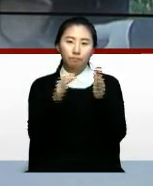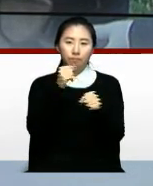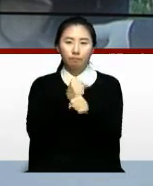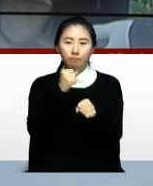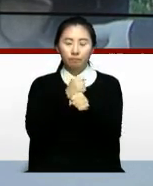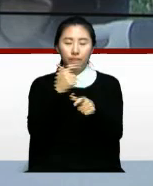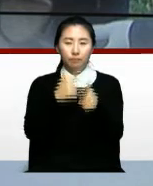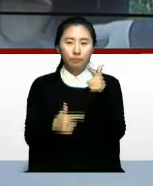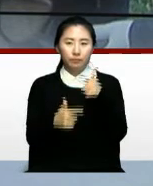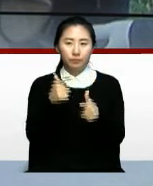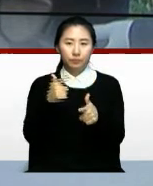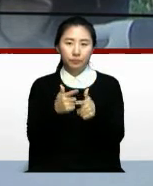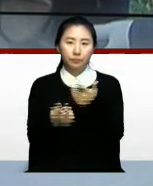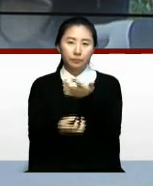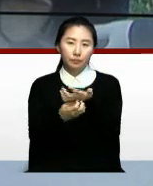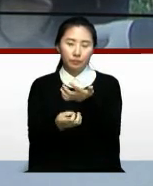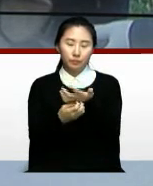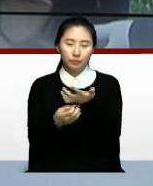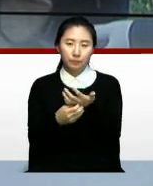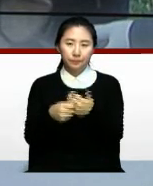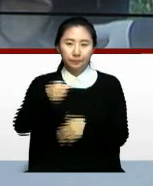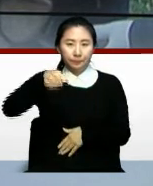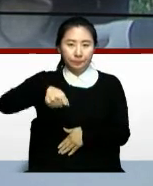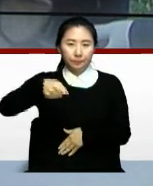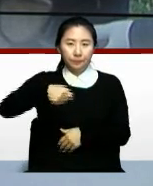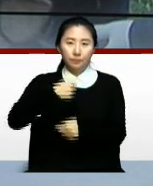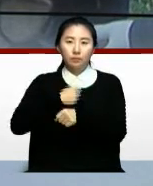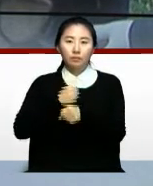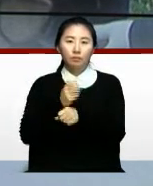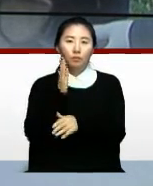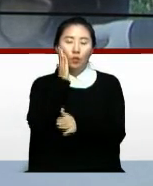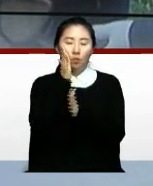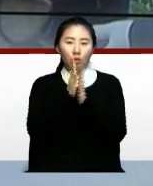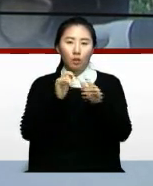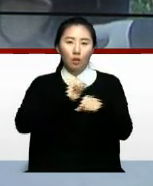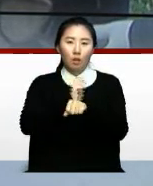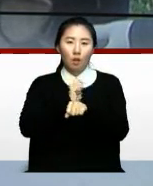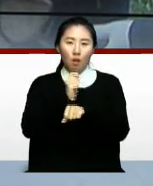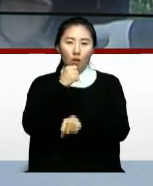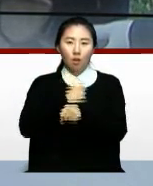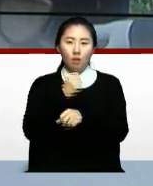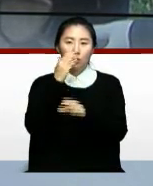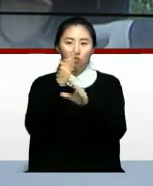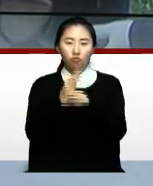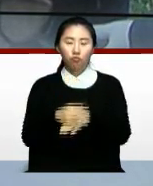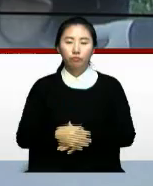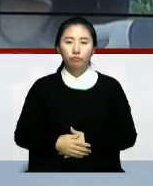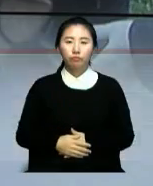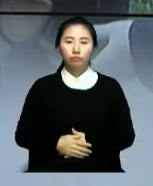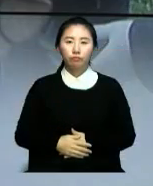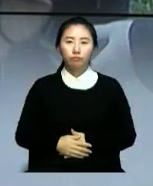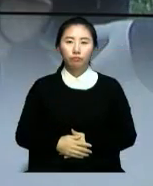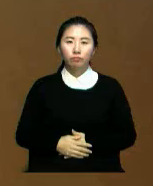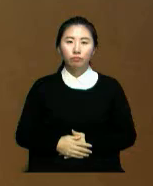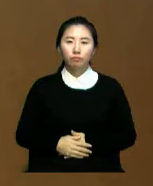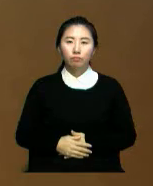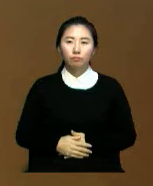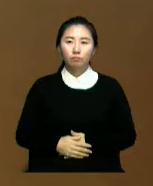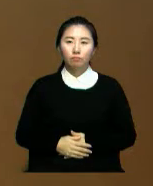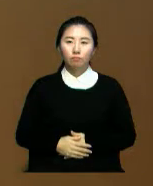생겨난 부산물을 장작으로 쓰고 지팡이로도 만드는 녹색 행정을 펼치고 있습니다. 김정필 기자의 보도입니다.